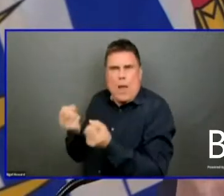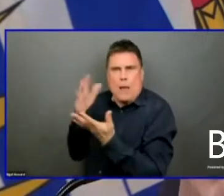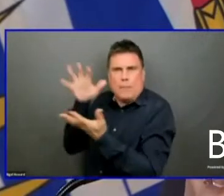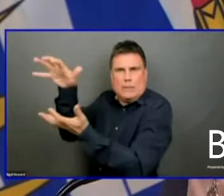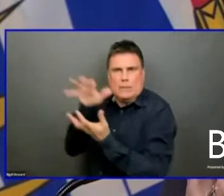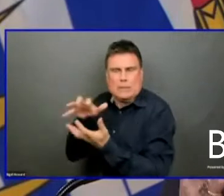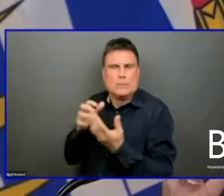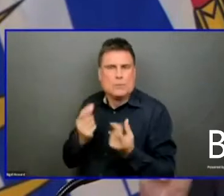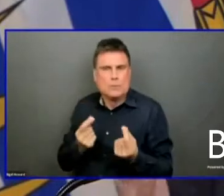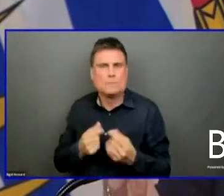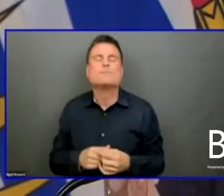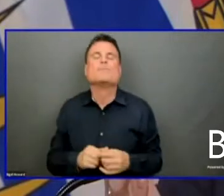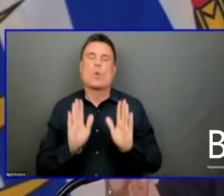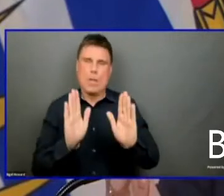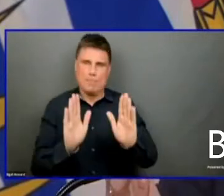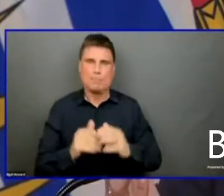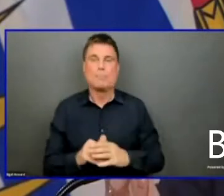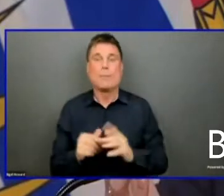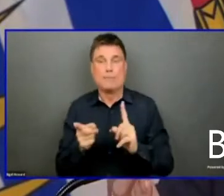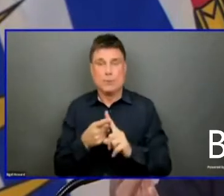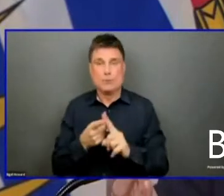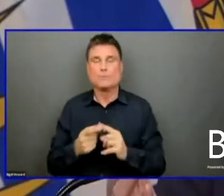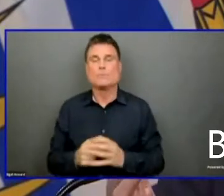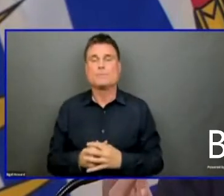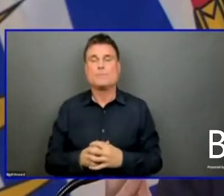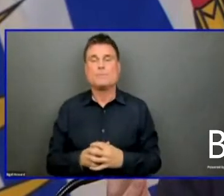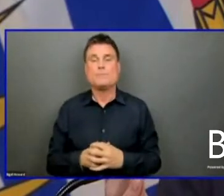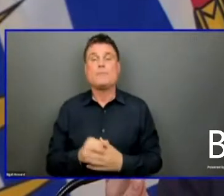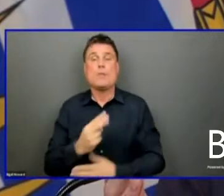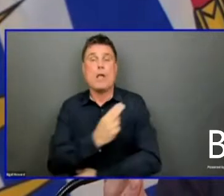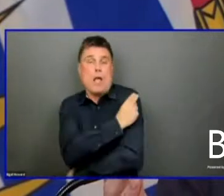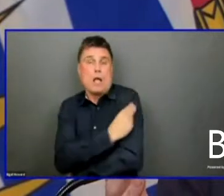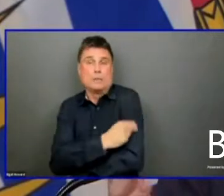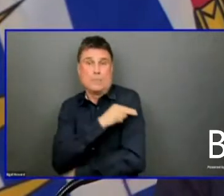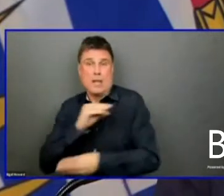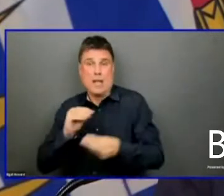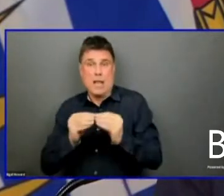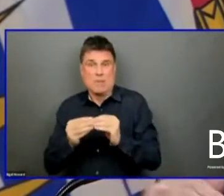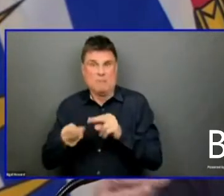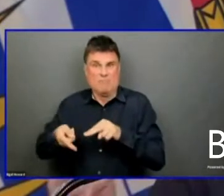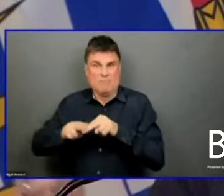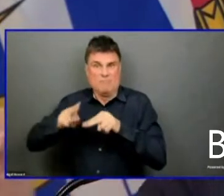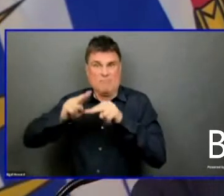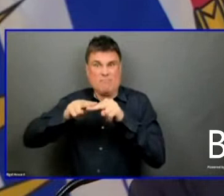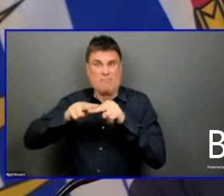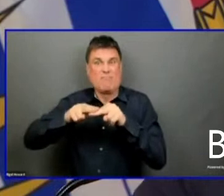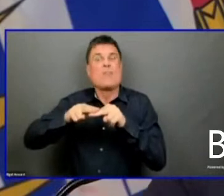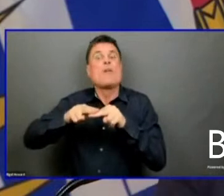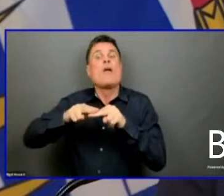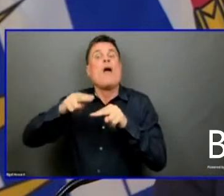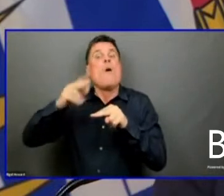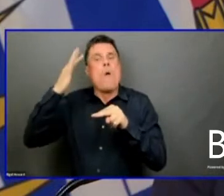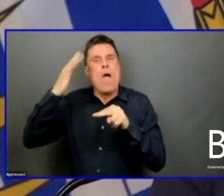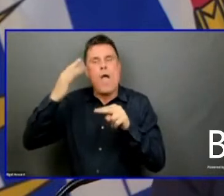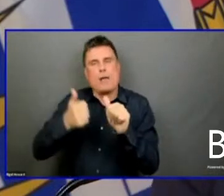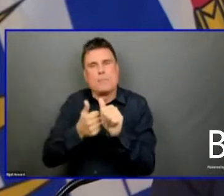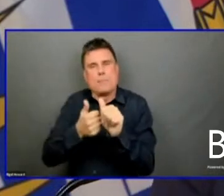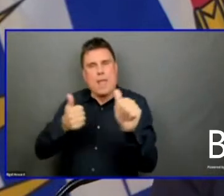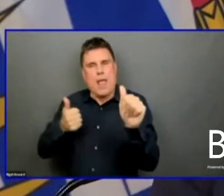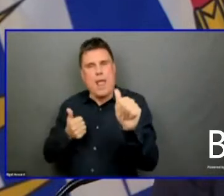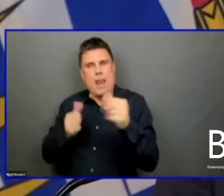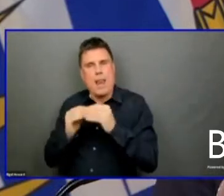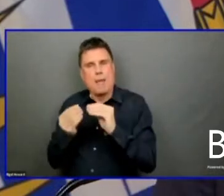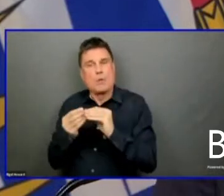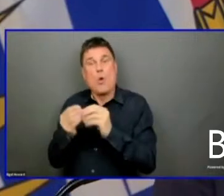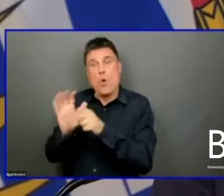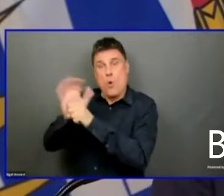些 5% 必须工作 of 的这些 1,000 is first more than responder？ 5% of 400. So we will see